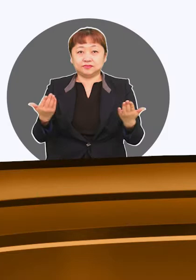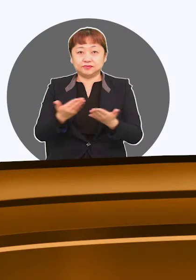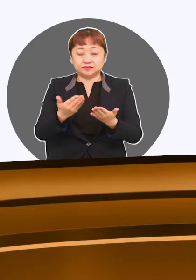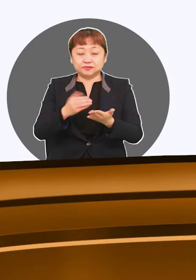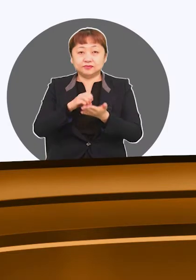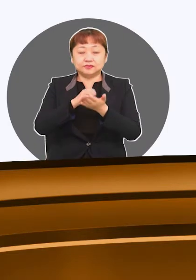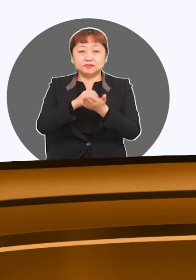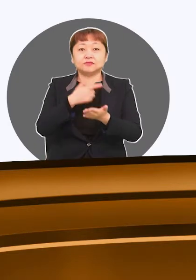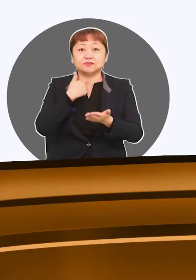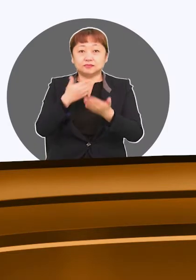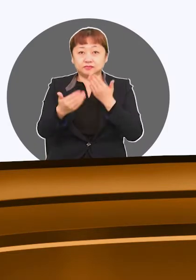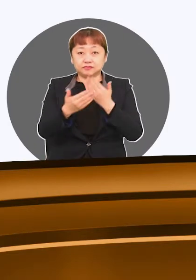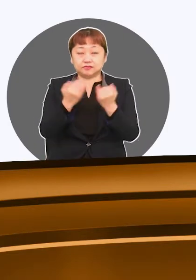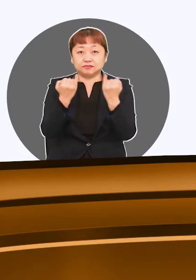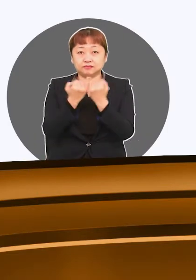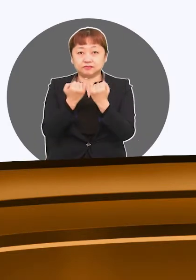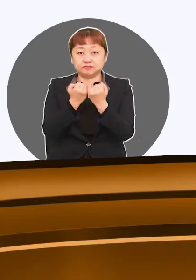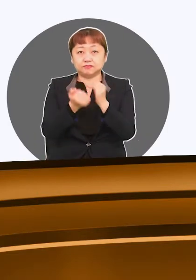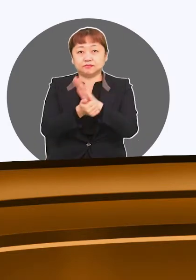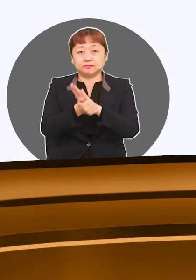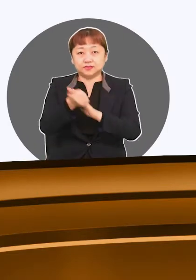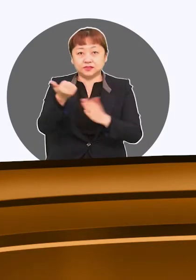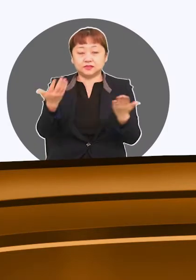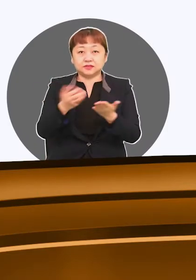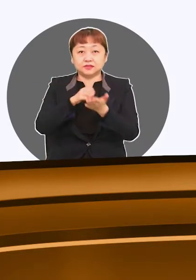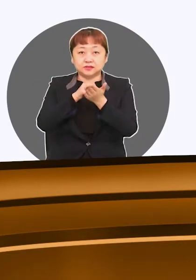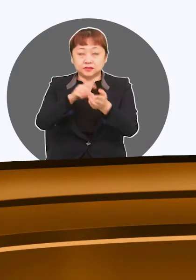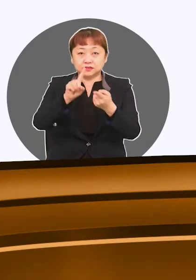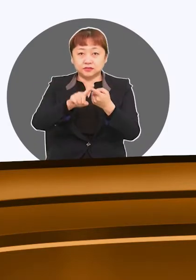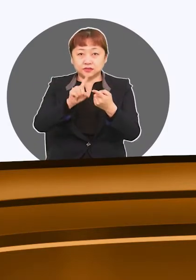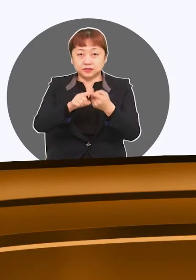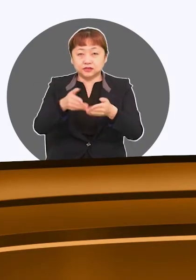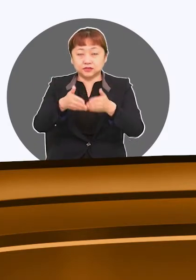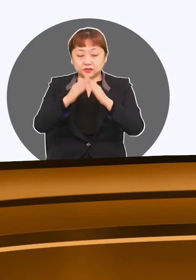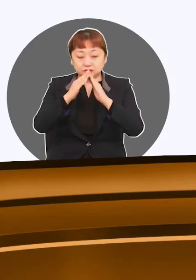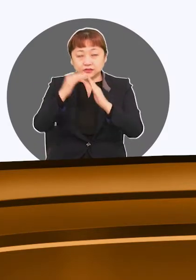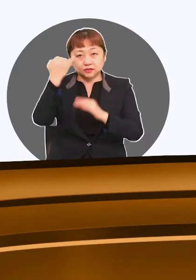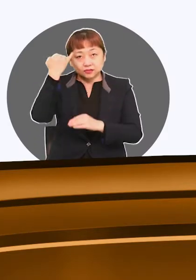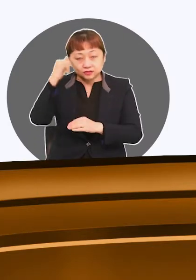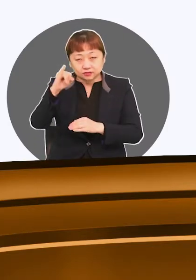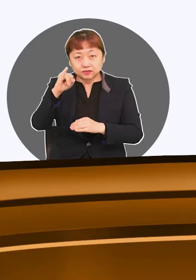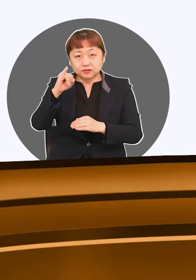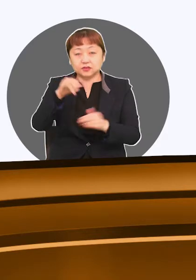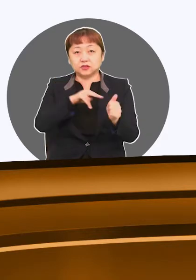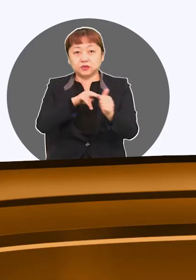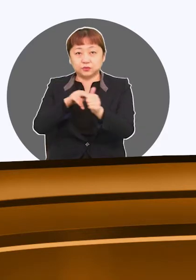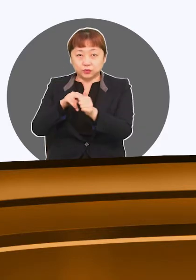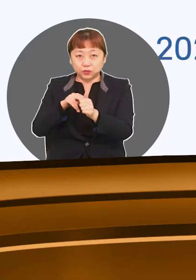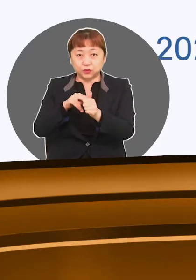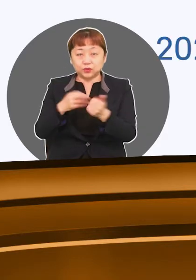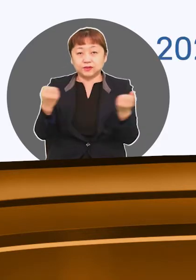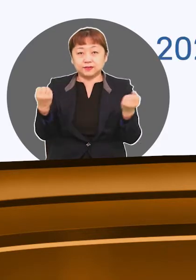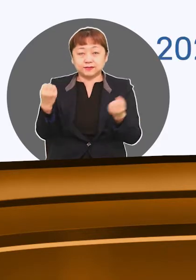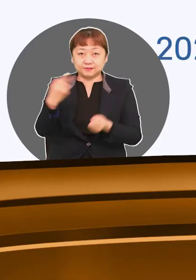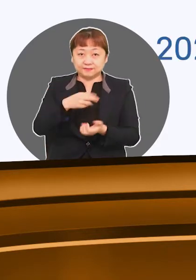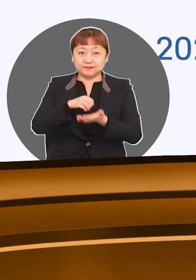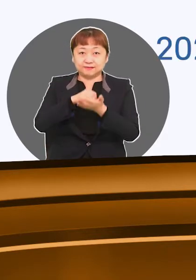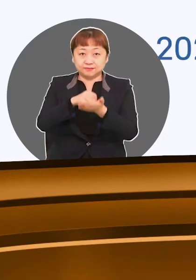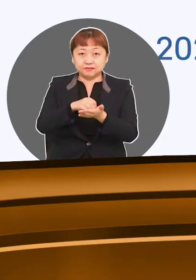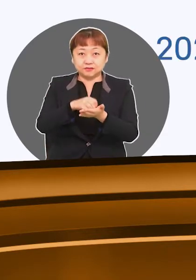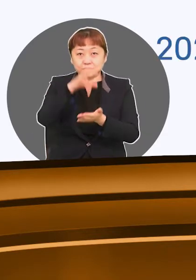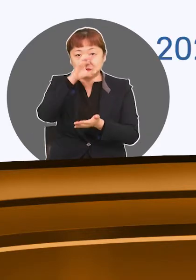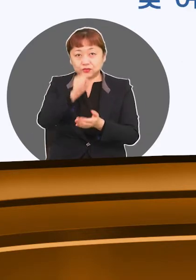경력이 있는 여성이 미래 유망 직업에 대한 취업과 창업 정보를 얻고 제 취업에 성공할 수 있는 좋은 기회가